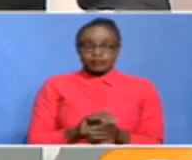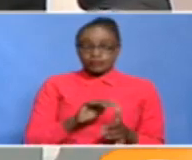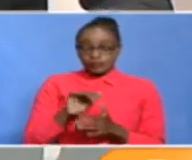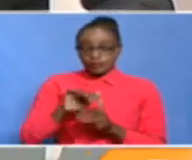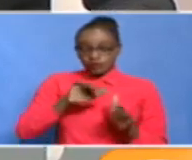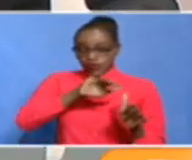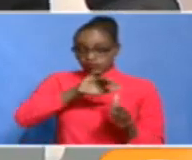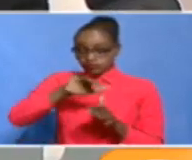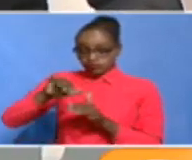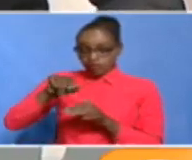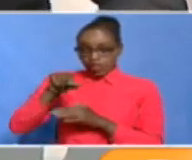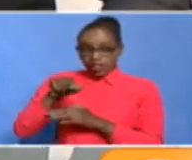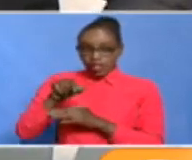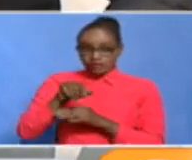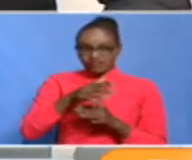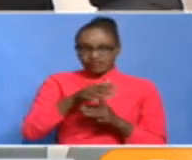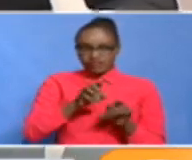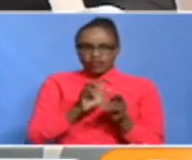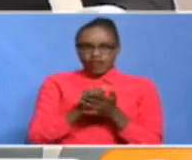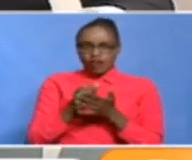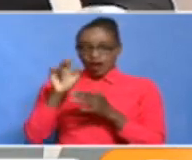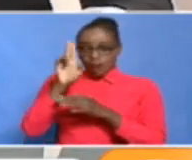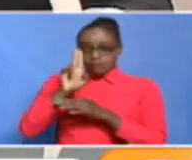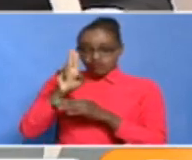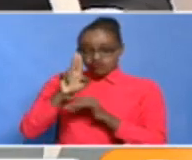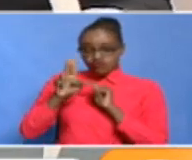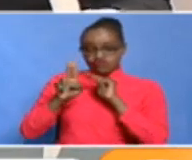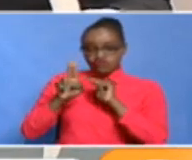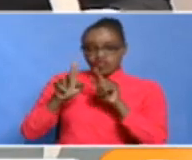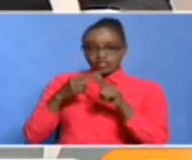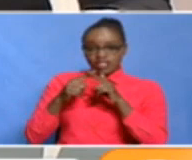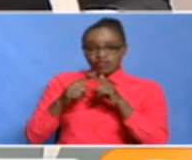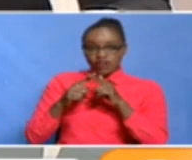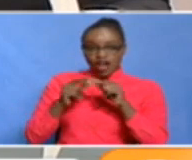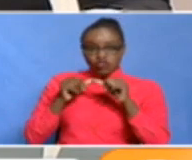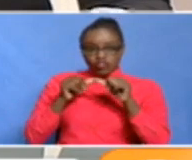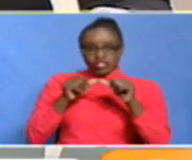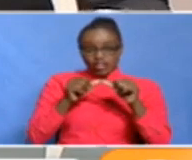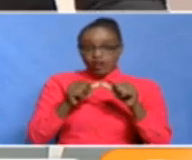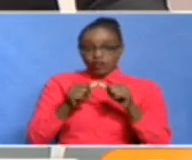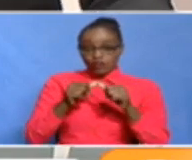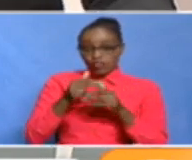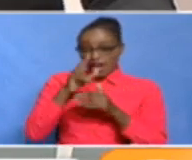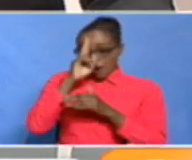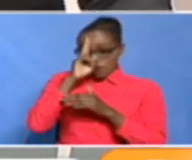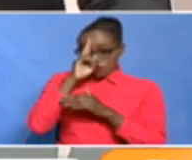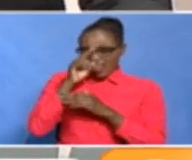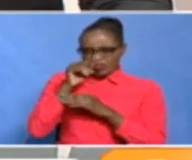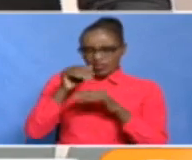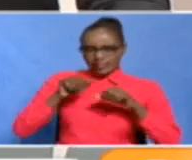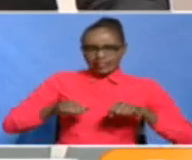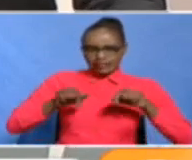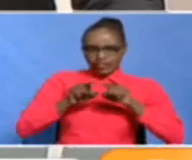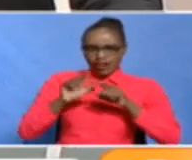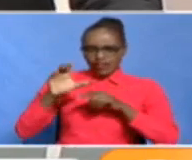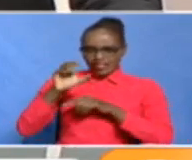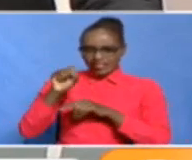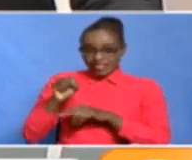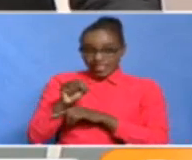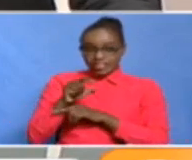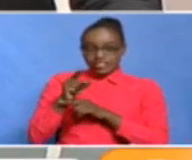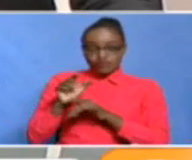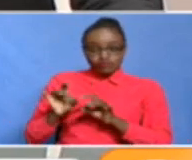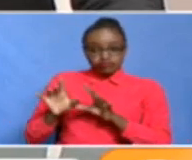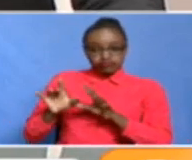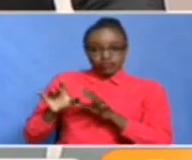Na mtukiachana mtazamaji ni kwamba Rais Uhuru Kenyatta amekariri msimamo wake wa maafisa serikalini wakiwemo mawaziri wake kujiepusha na